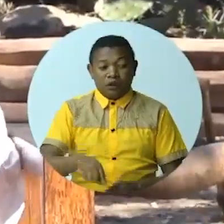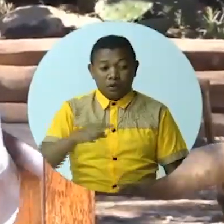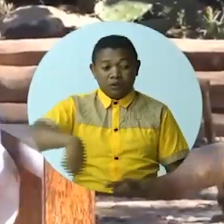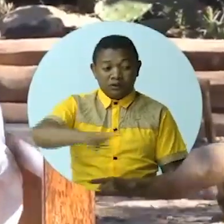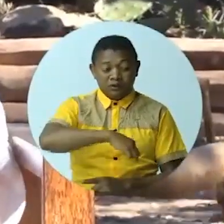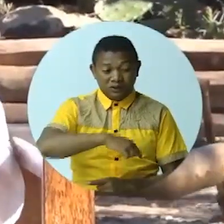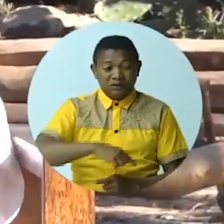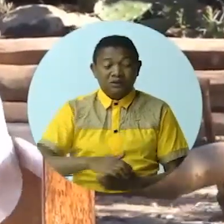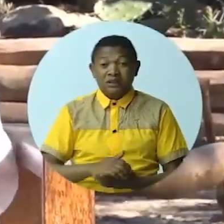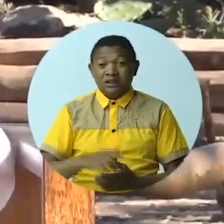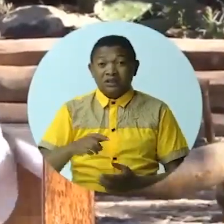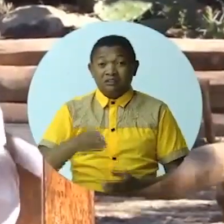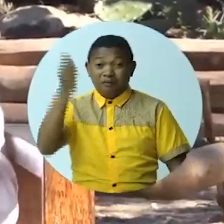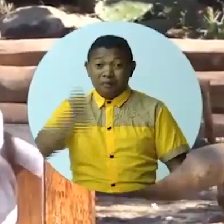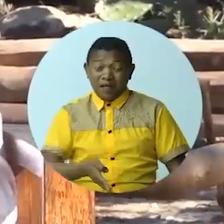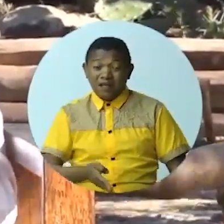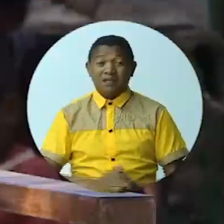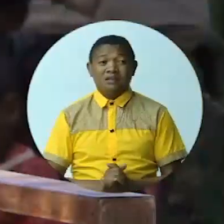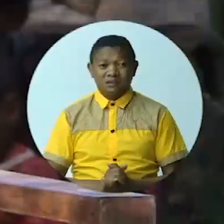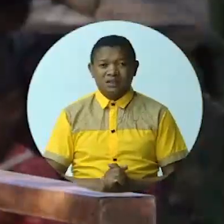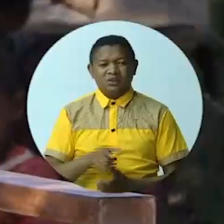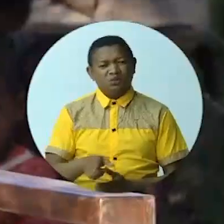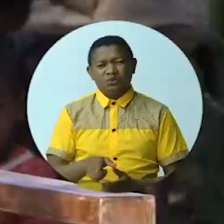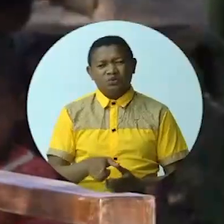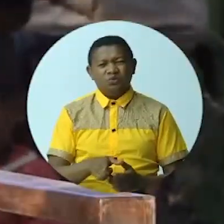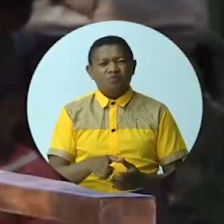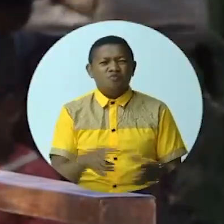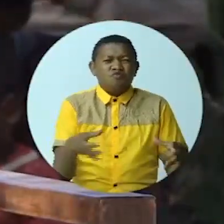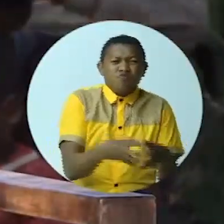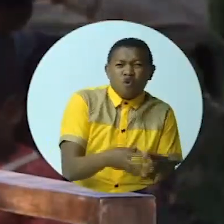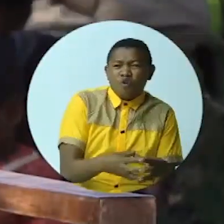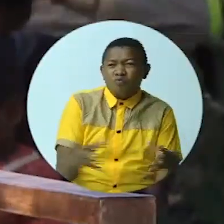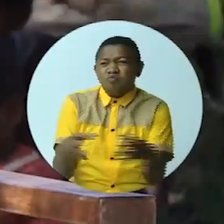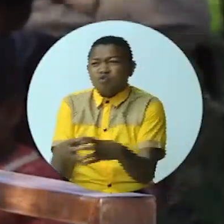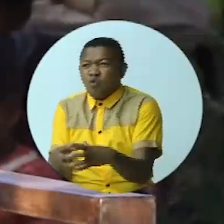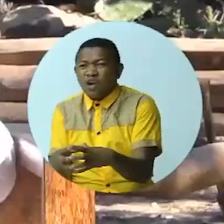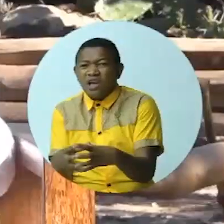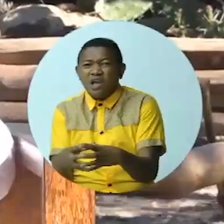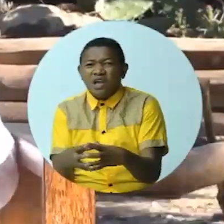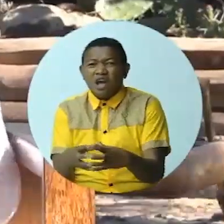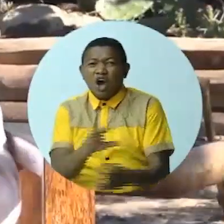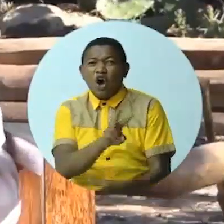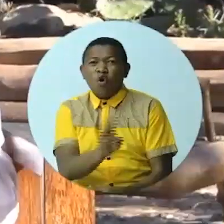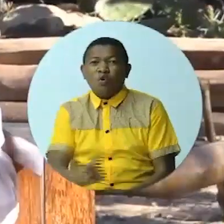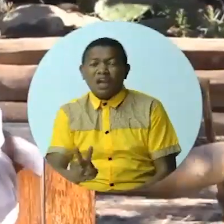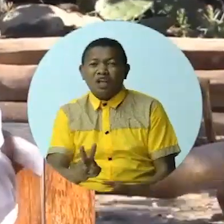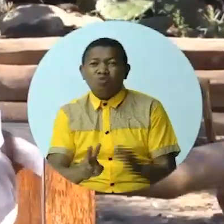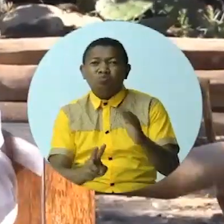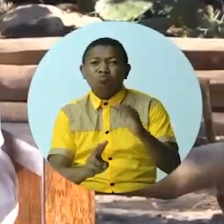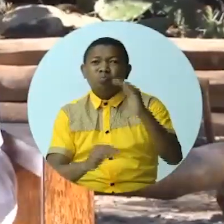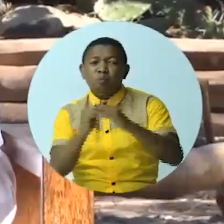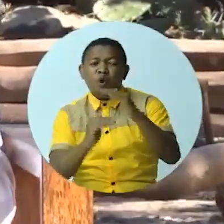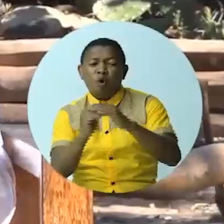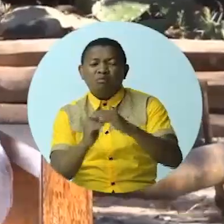afaka mamory olona loatra ny roanjato ao Antananarivo zany any amin'ny